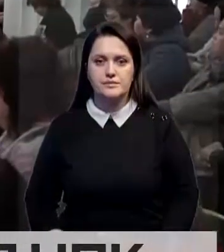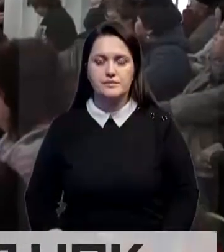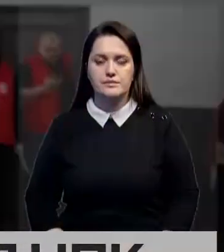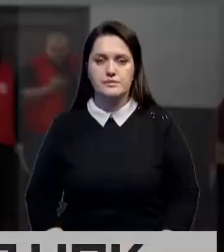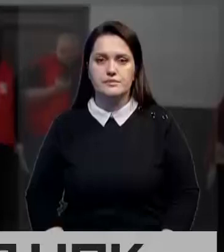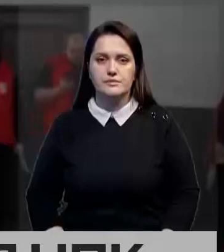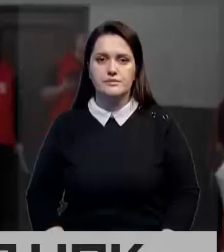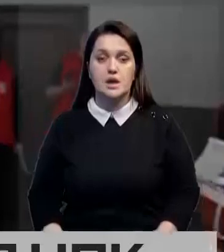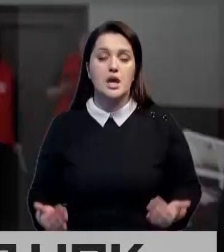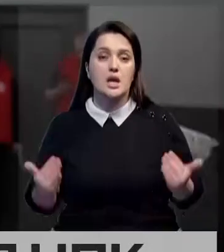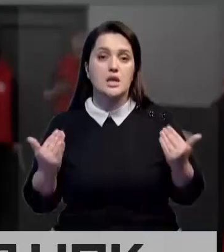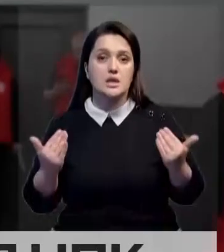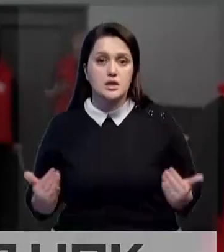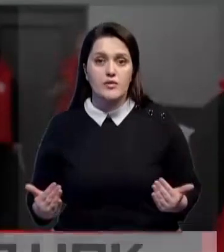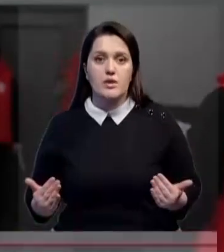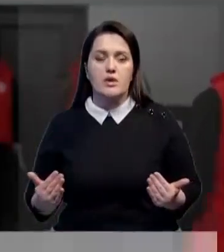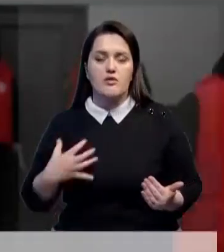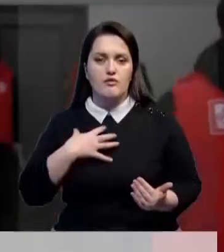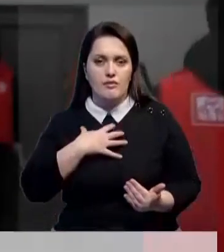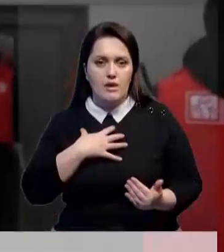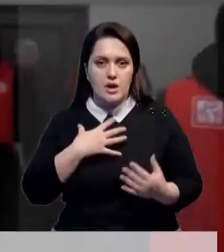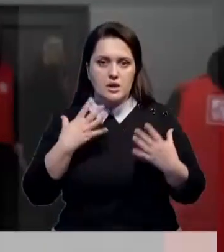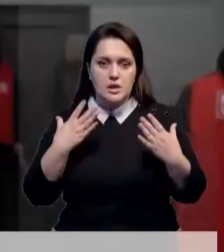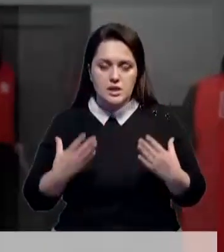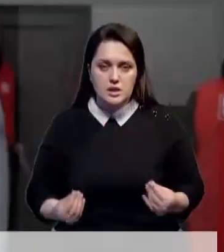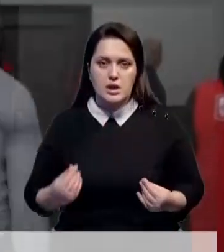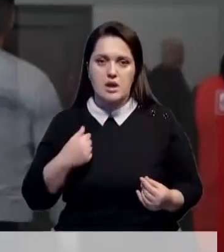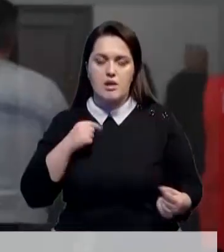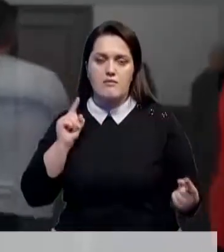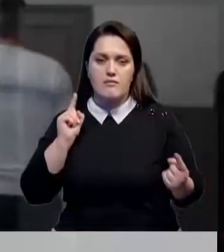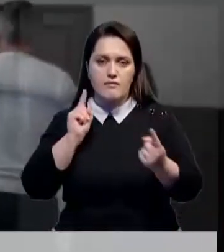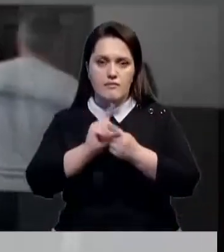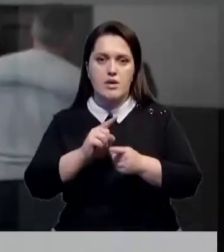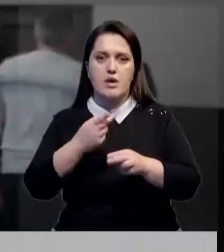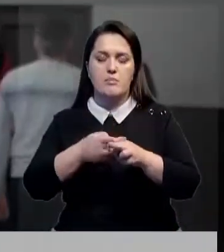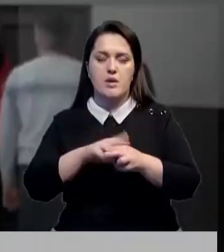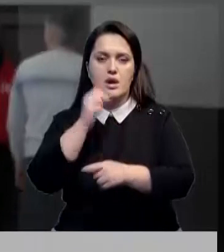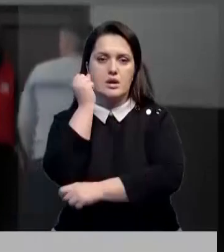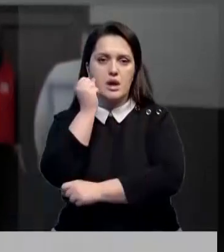Сегодня знаменательный день в моей жизни, потому что я встретился с металлургами